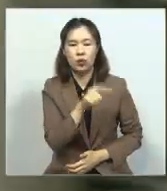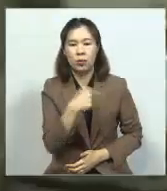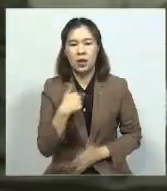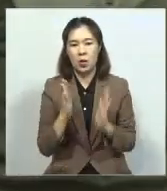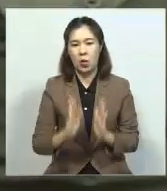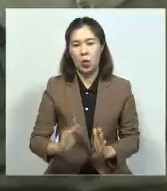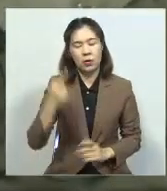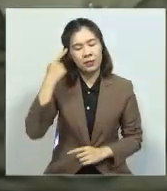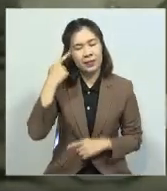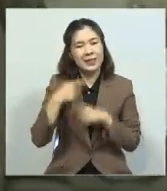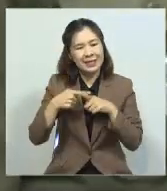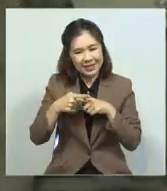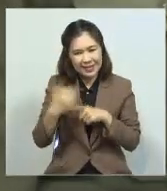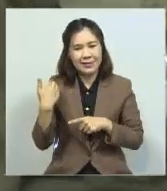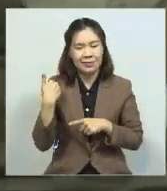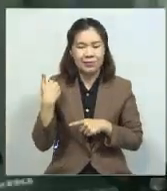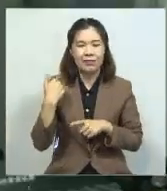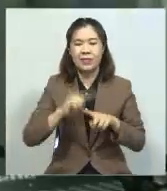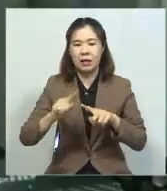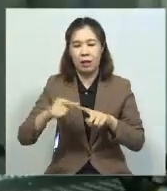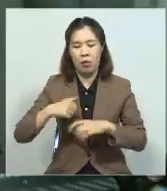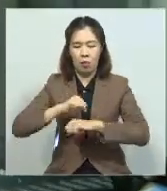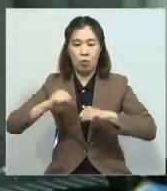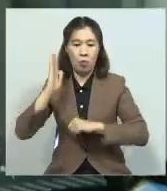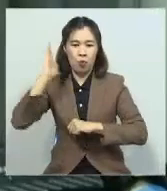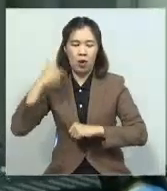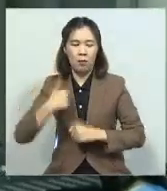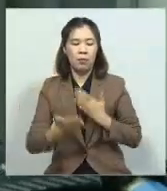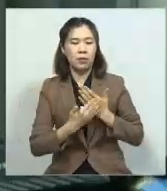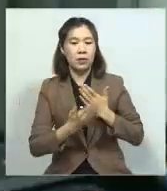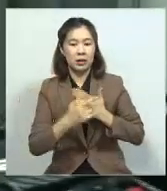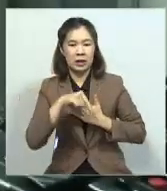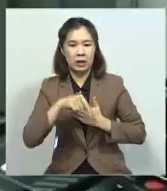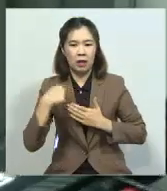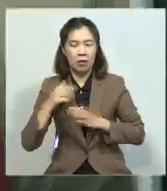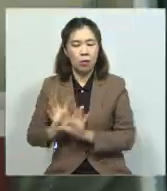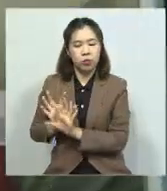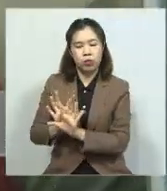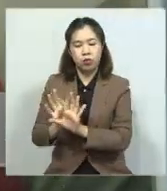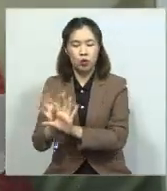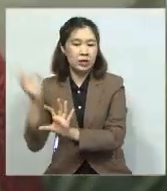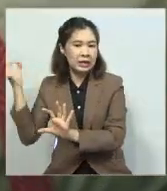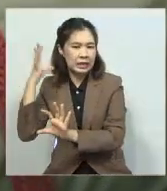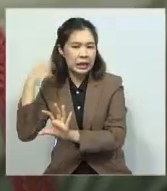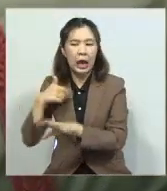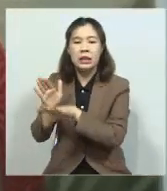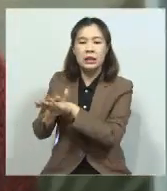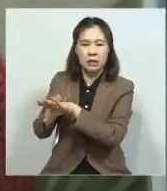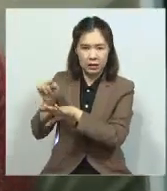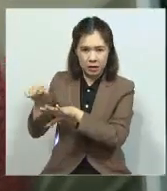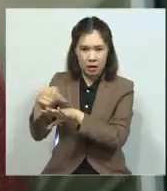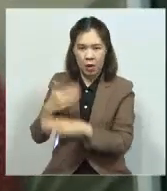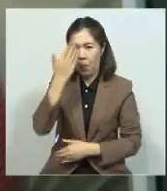บาดเจ็บหลายคนเหตุเกิดเพราะว่าวัยรุ่นกลุ่มนี้ไม่พอใจที่ทางโรงเรียนเตือนให้ขบวนแห่งดใช้เสียงดังเนื่องจากโร